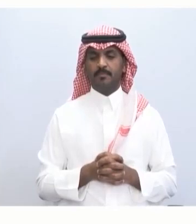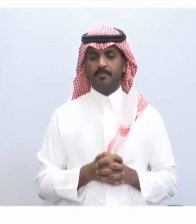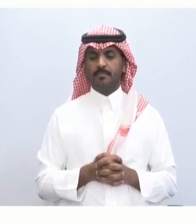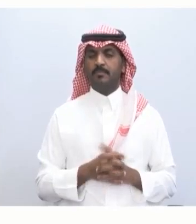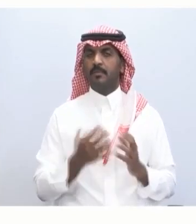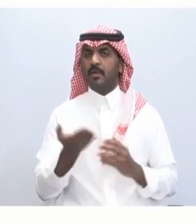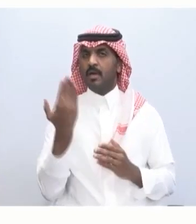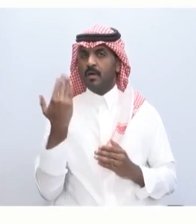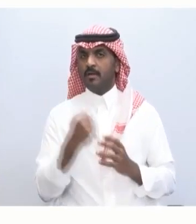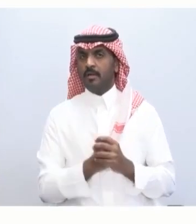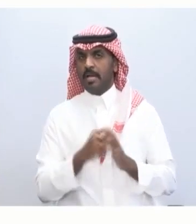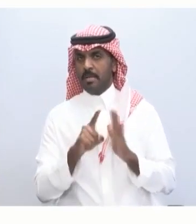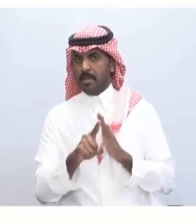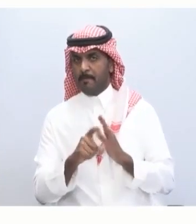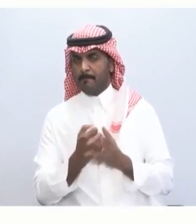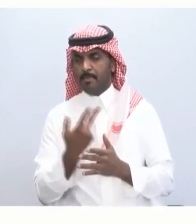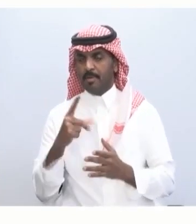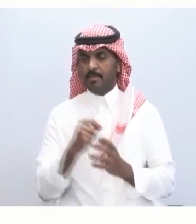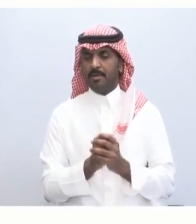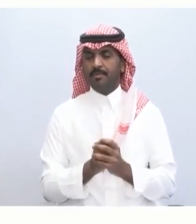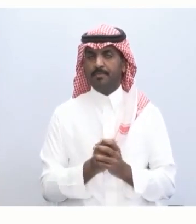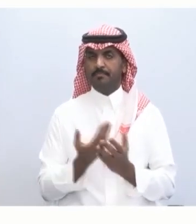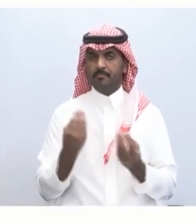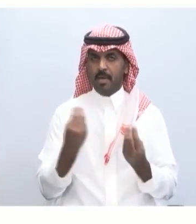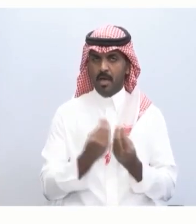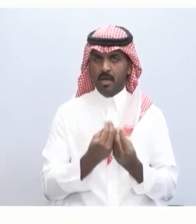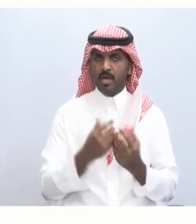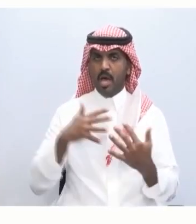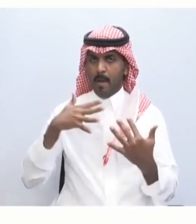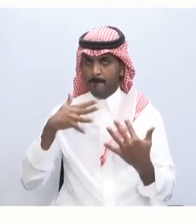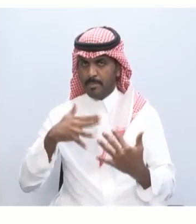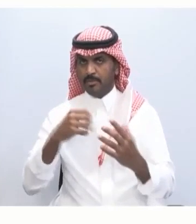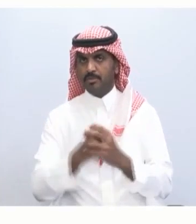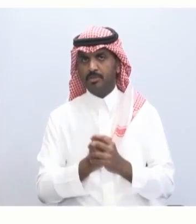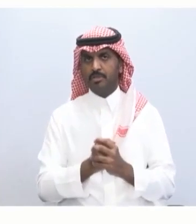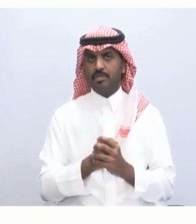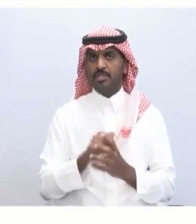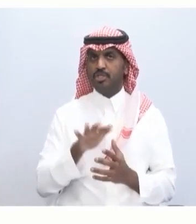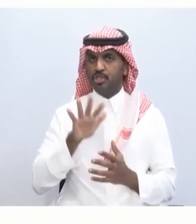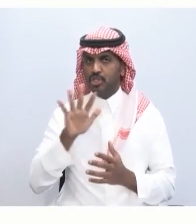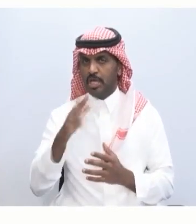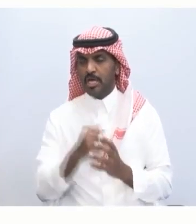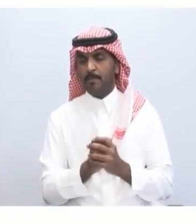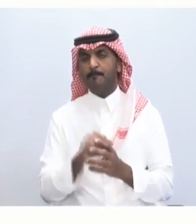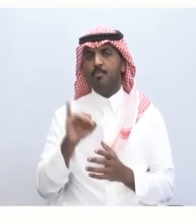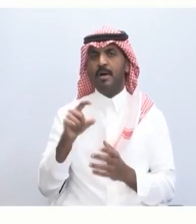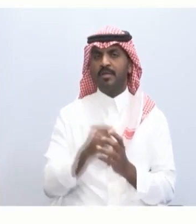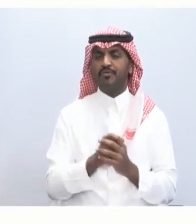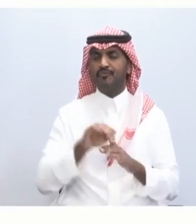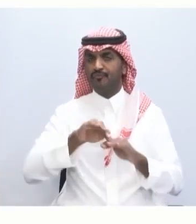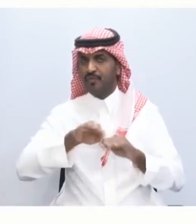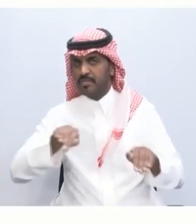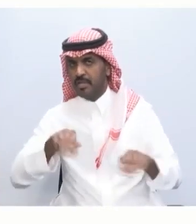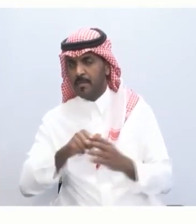كان الامام عبد الرحمن بن فيصل مع حمله الشيخ مبارك انفصل الملك عبد العزيز